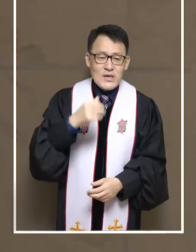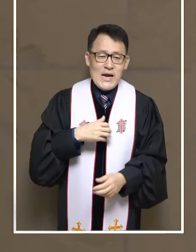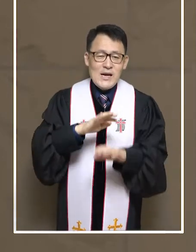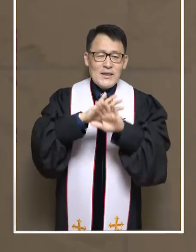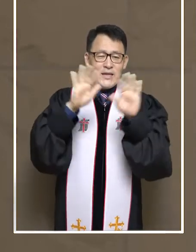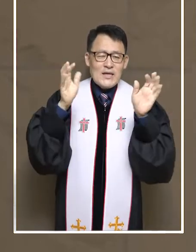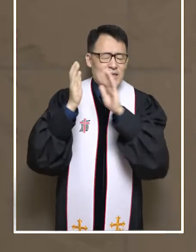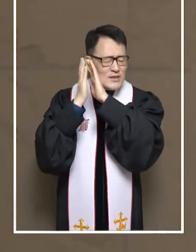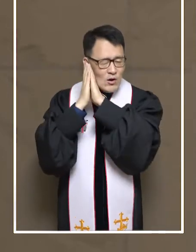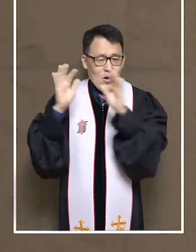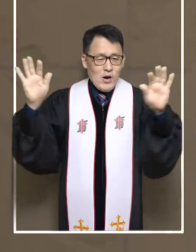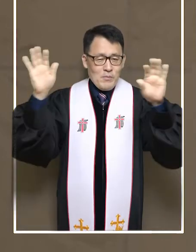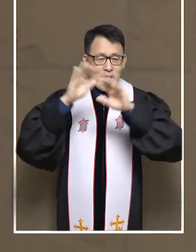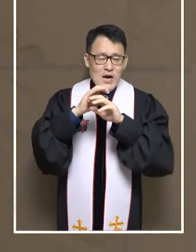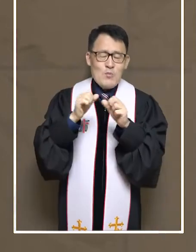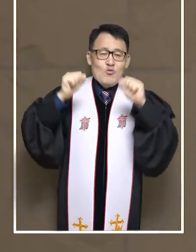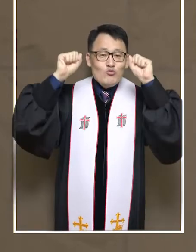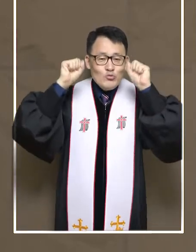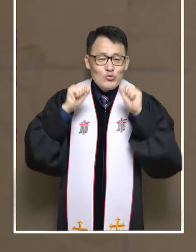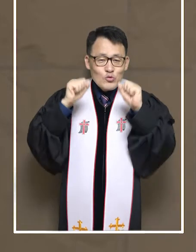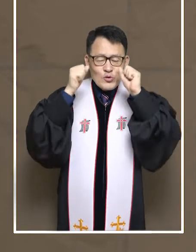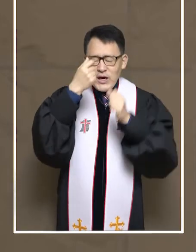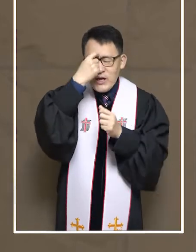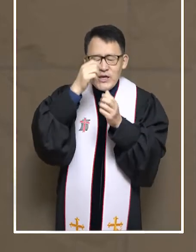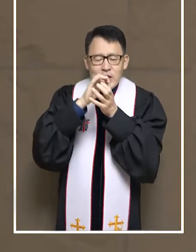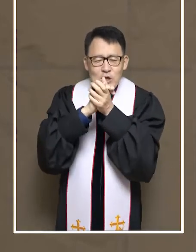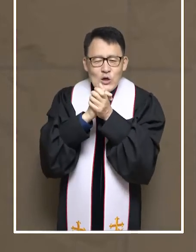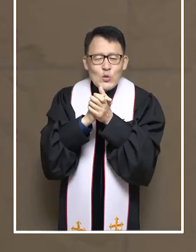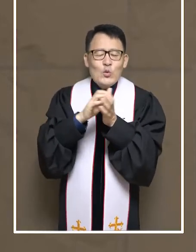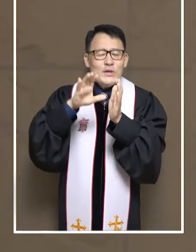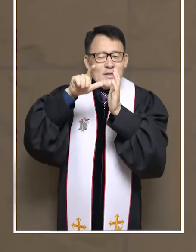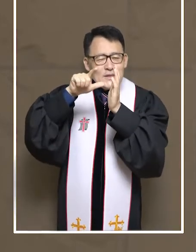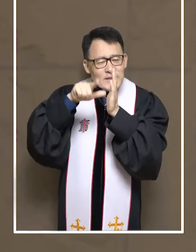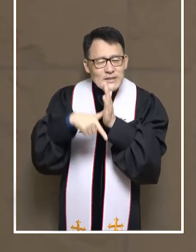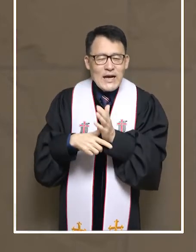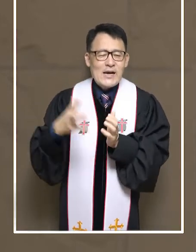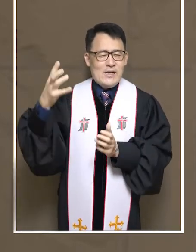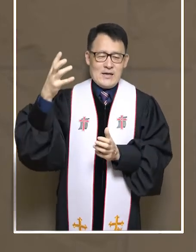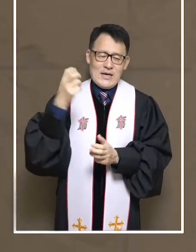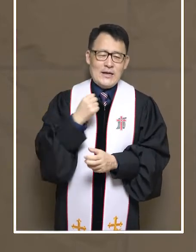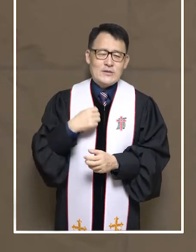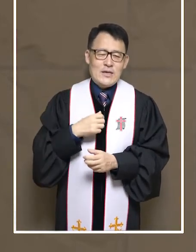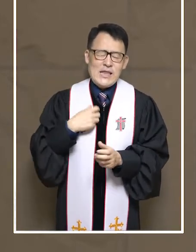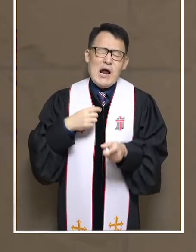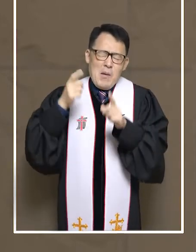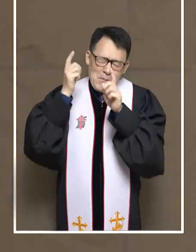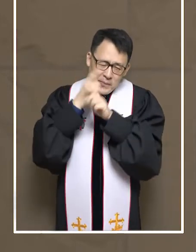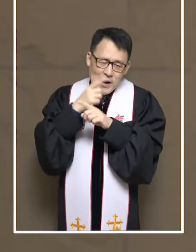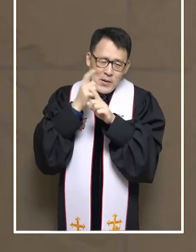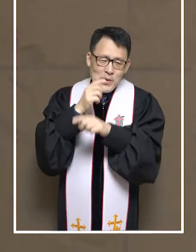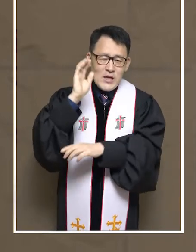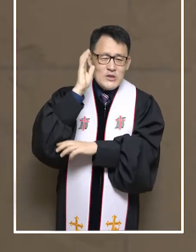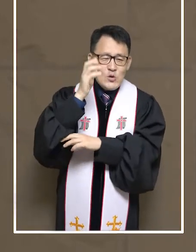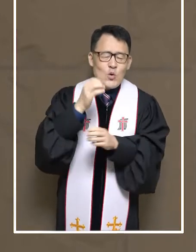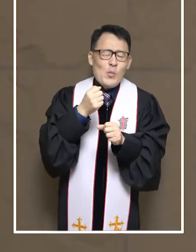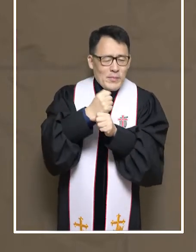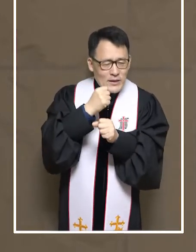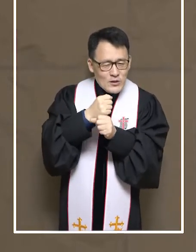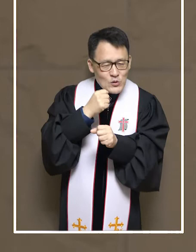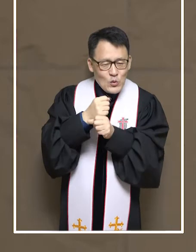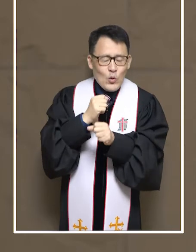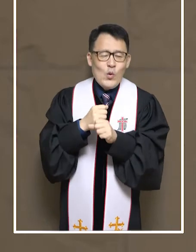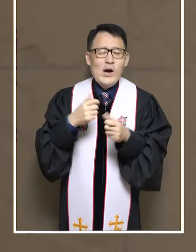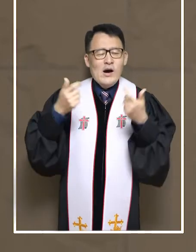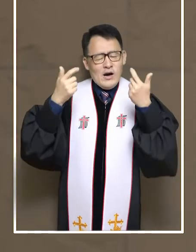않았다. 낮에 자고 밤이면 영적 운동과 기도로 시간을 보냈다. 나는 매일